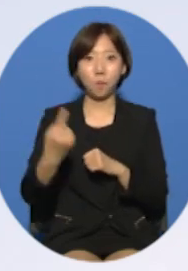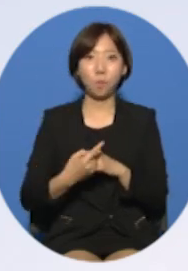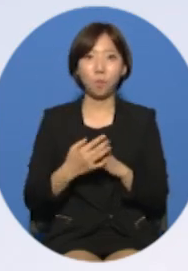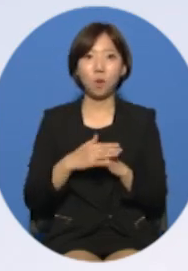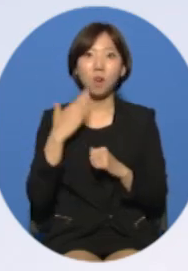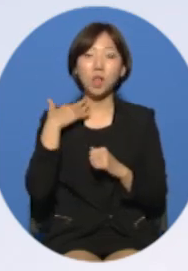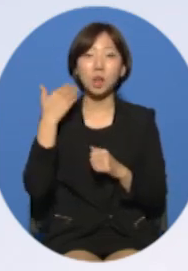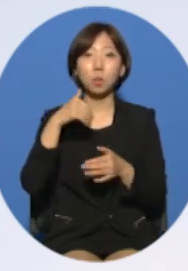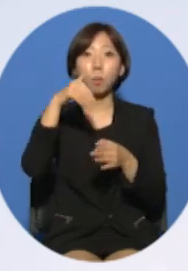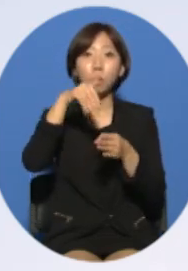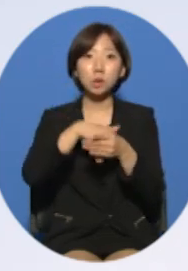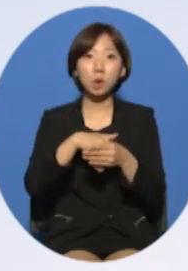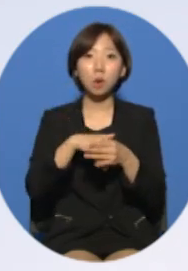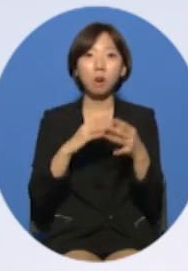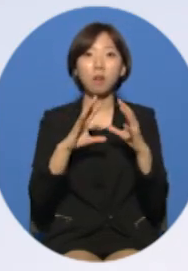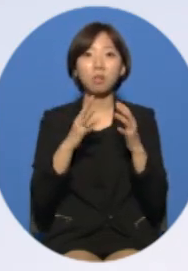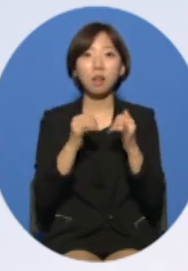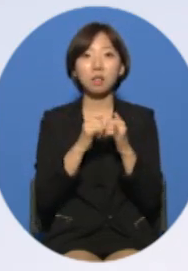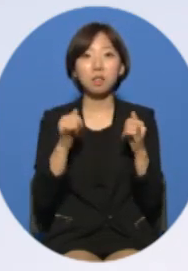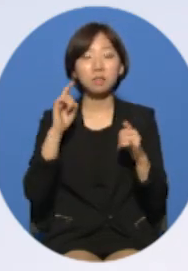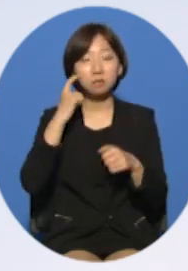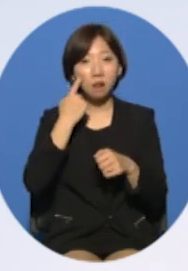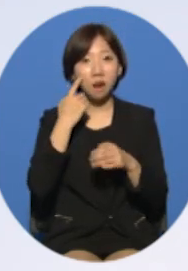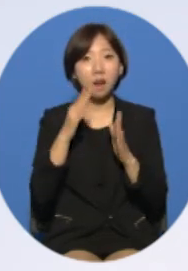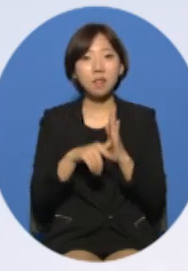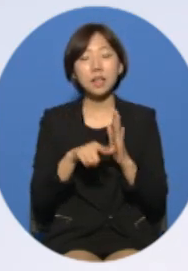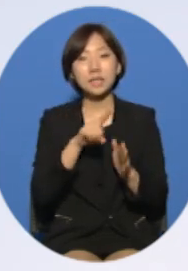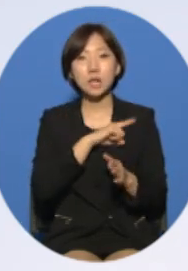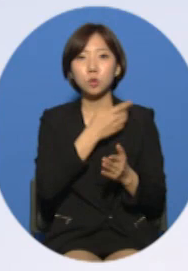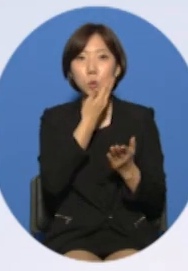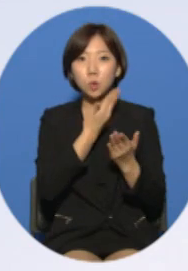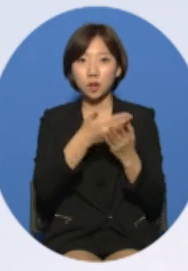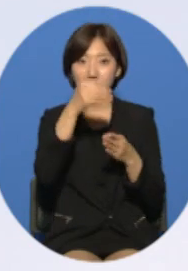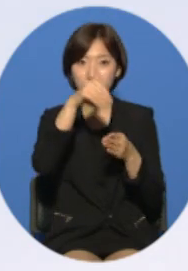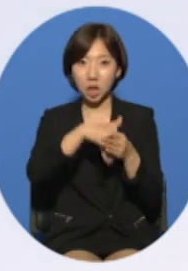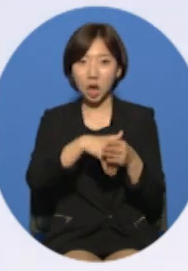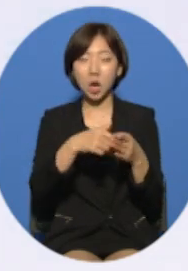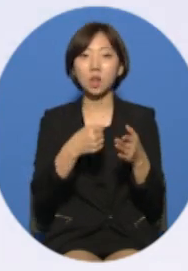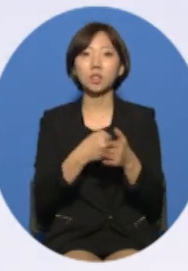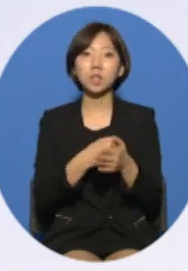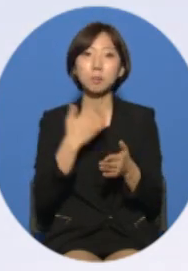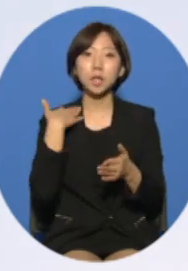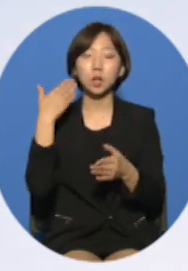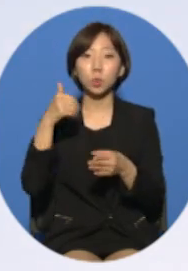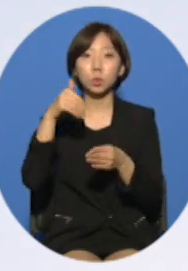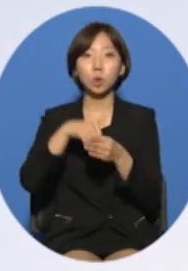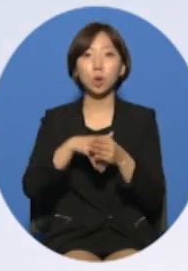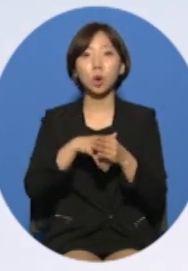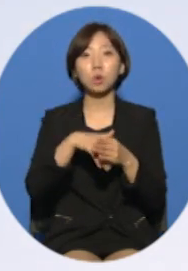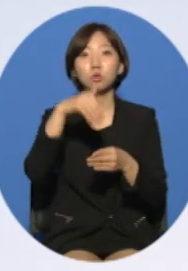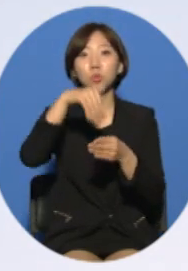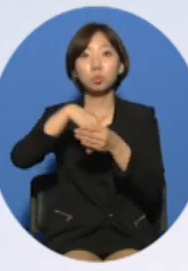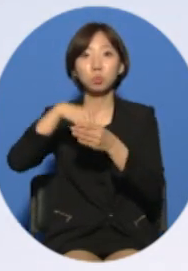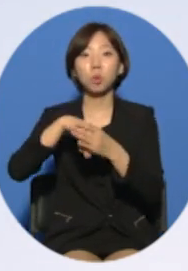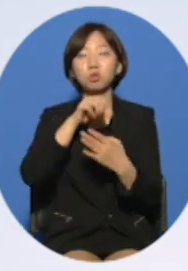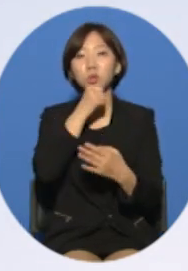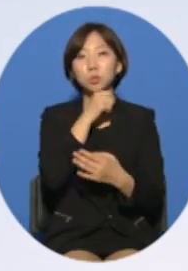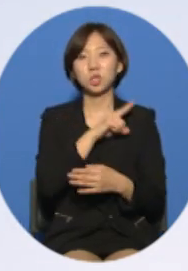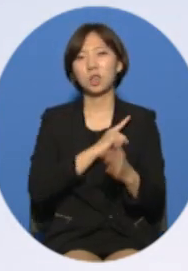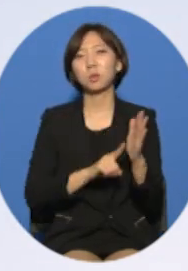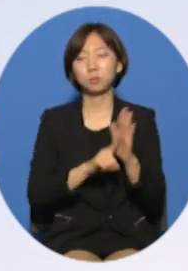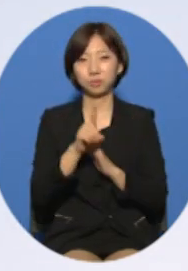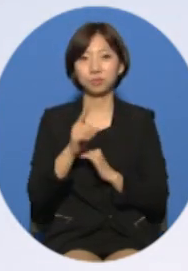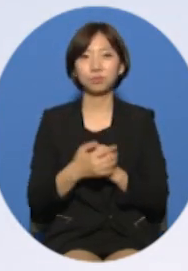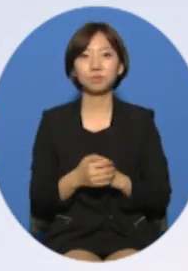국민들한테는 제일 그 큰 선거죠. 네. 그러다 보니까 투표율도 사실은 대통령 선거가 제일 높습니다. 그럼요. 네. 그러다 보니까 이렇게 아침